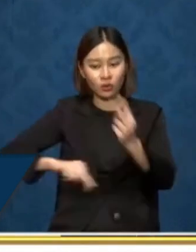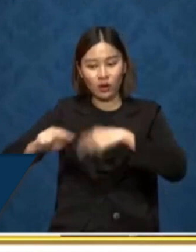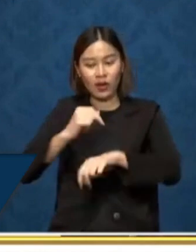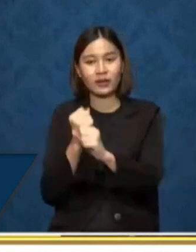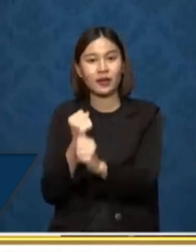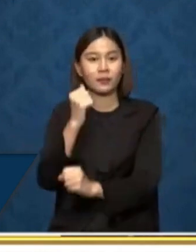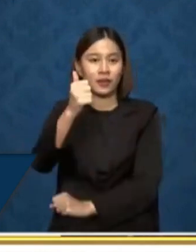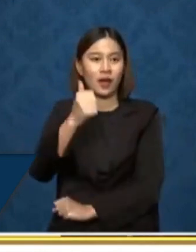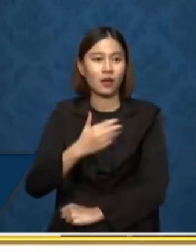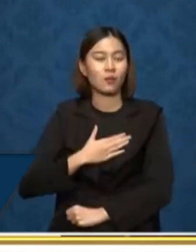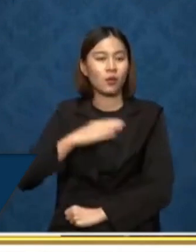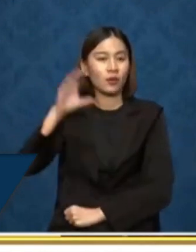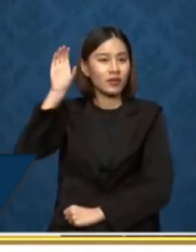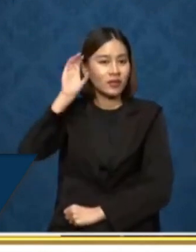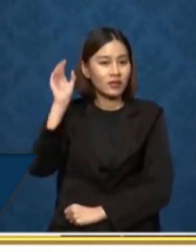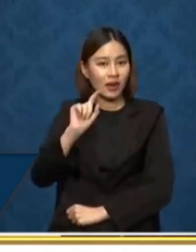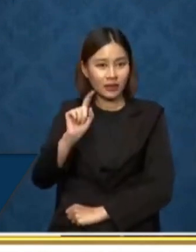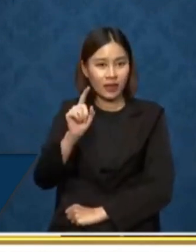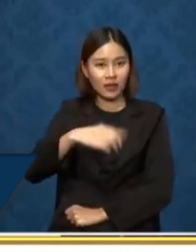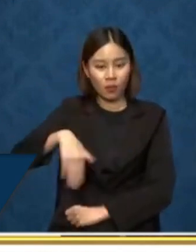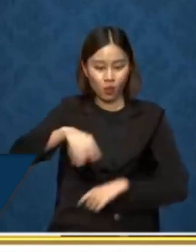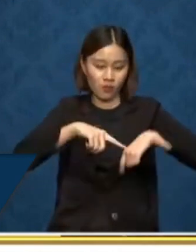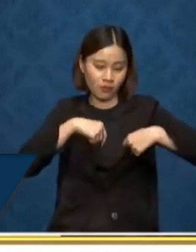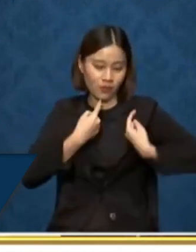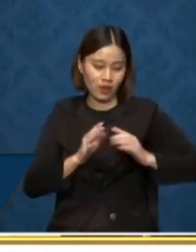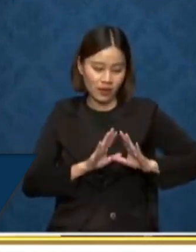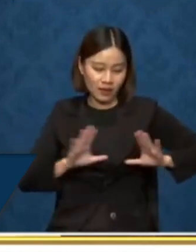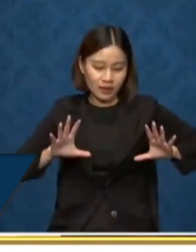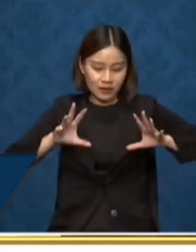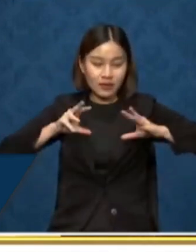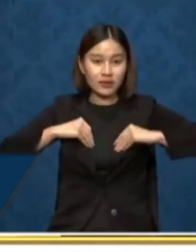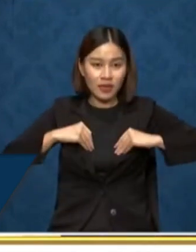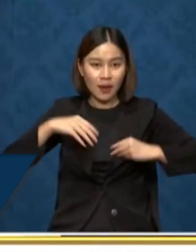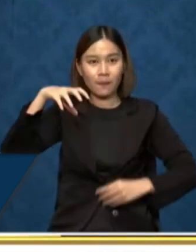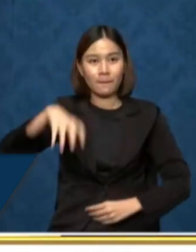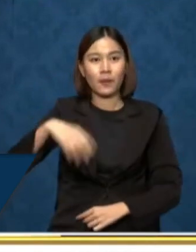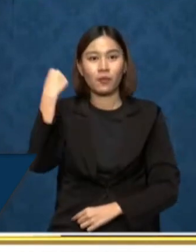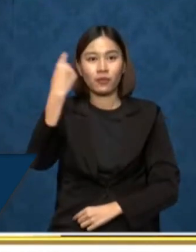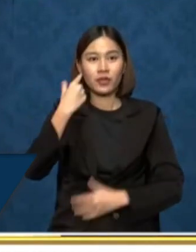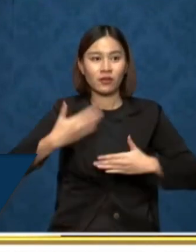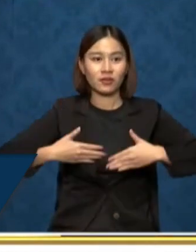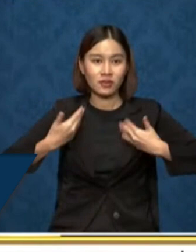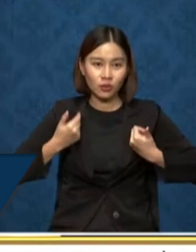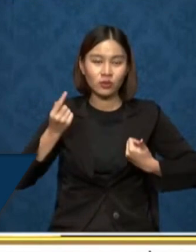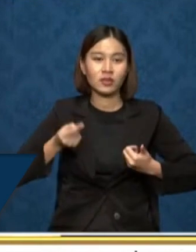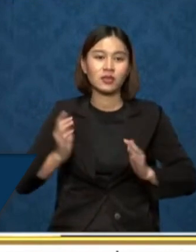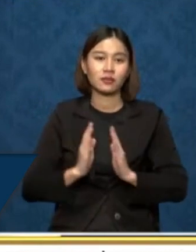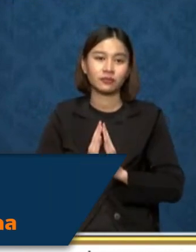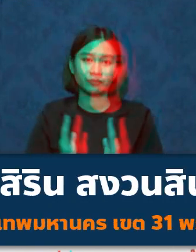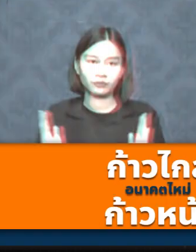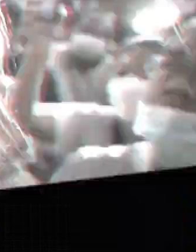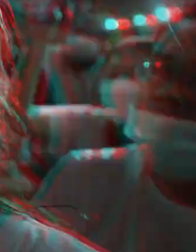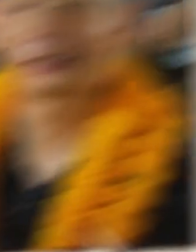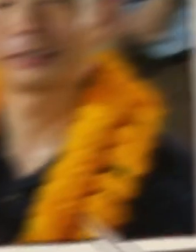ได้ผมเชื่อว่าเราควรจะเปิดใจรับentertainment complex ให้มันเกิดขึ้นในประเทศไทยครับขอบคุณครับ